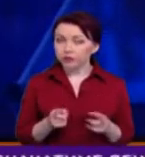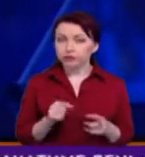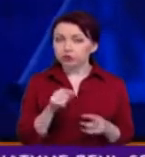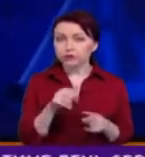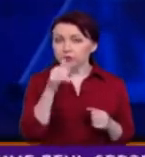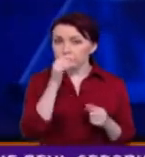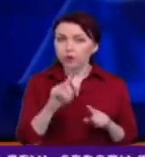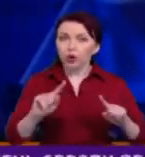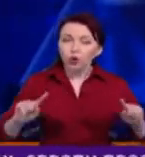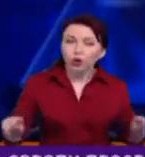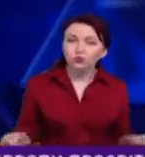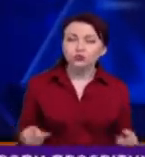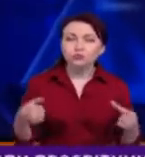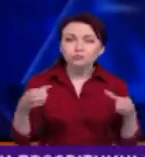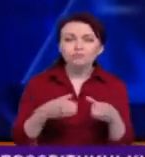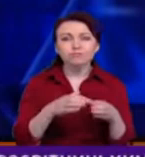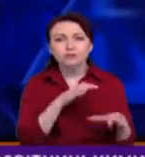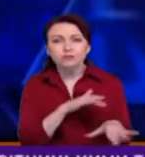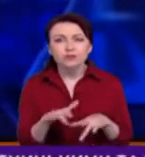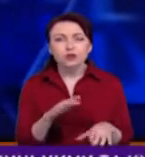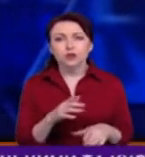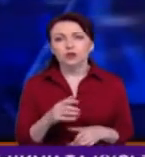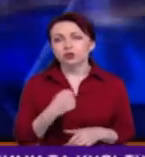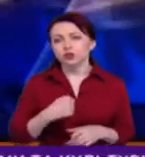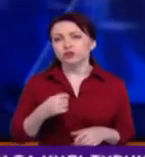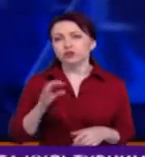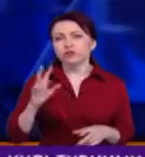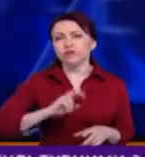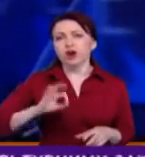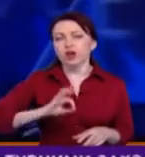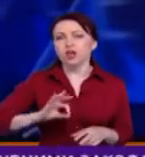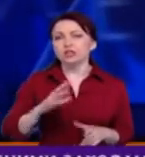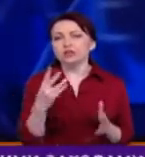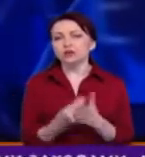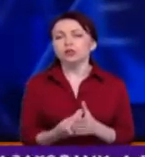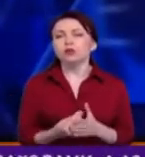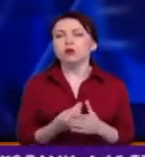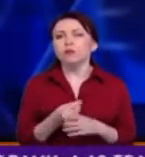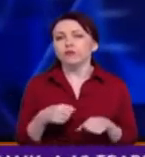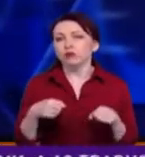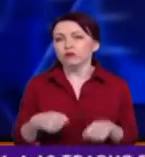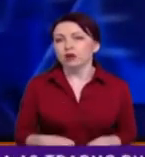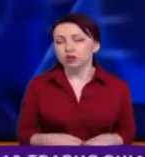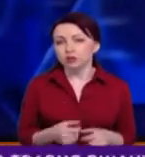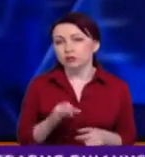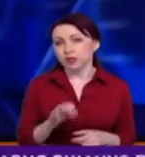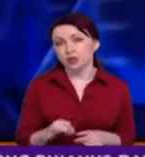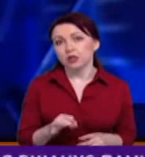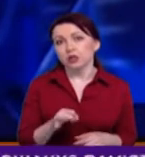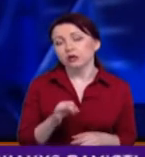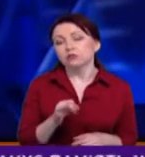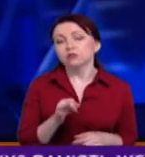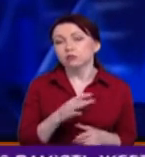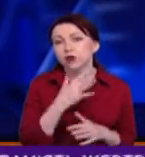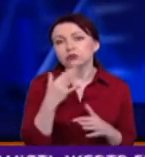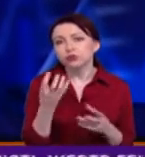зміг організувати роботу Конституційного суду, зловживає своїми повноваженнями і багато там таких інших речей.